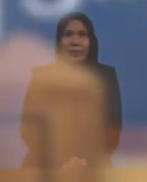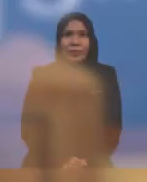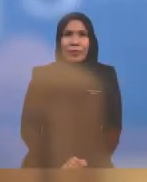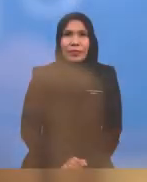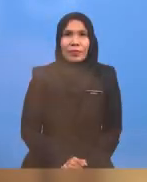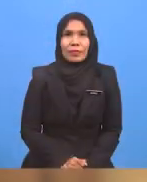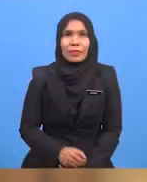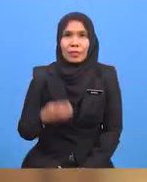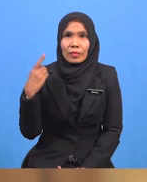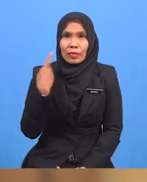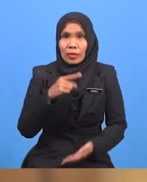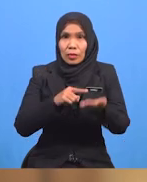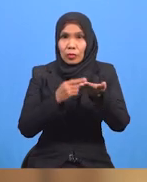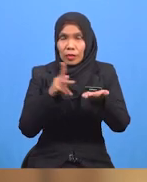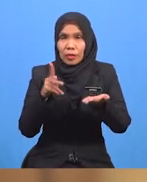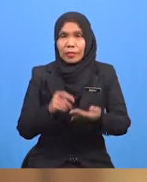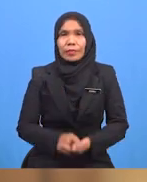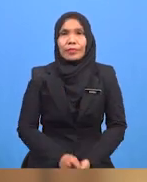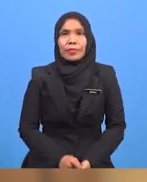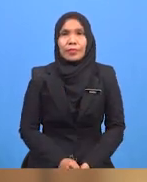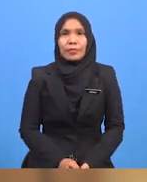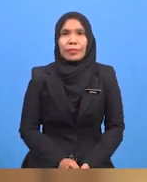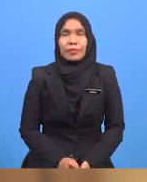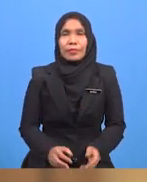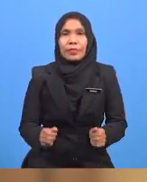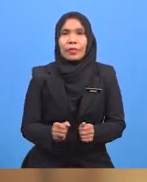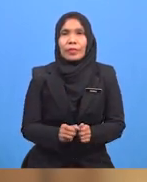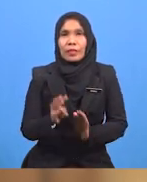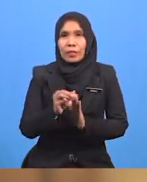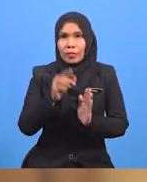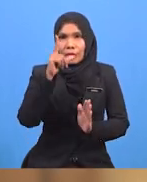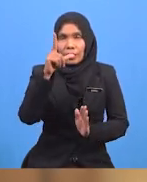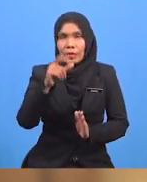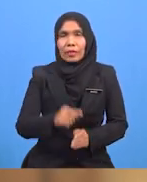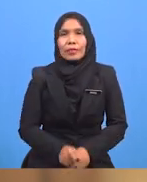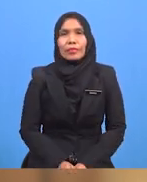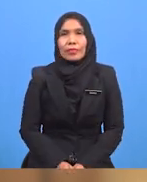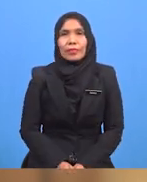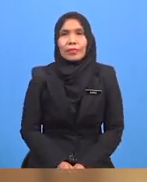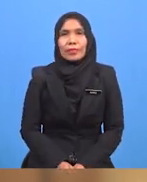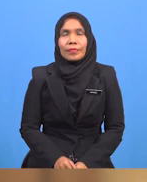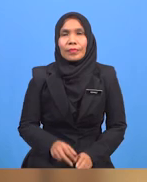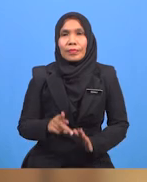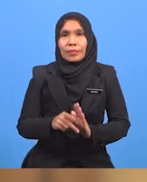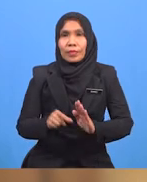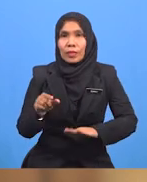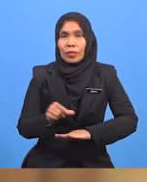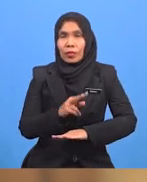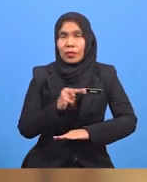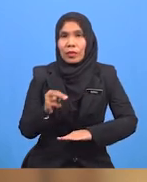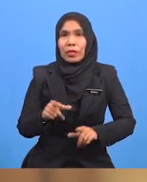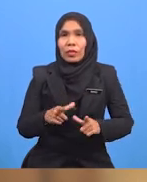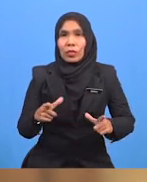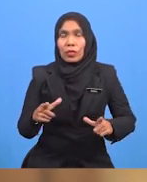kita mulkan pembelajaran kita dengan melihat penggunaan pengiraan luas segitiga dalam kehidupan